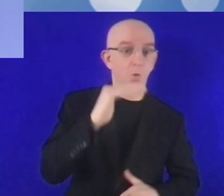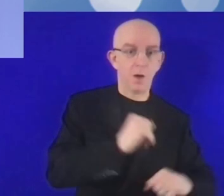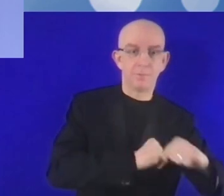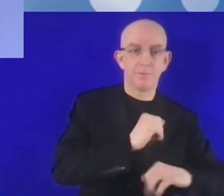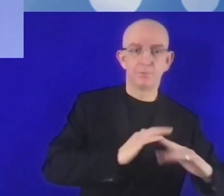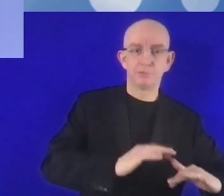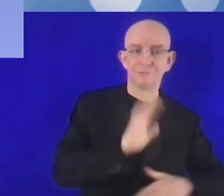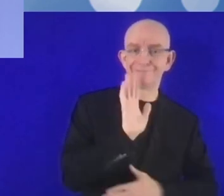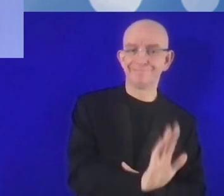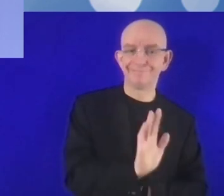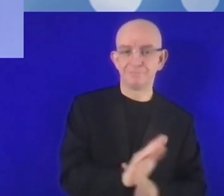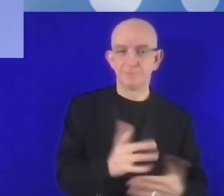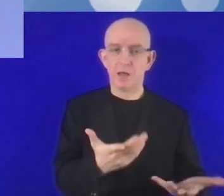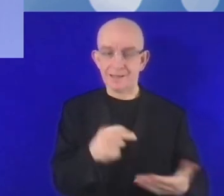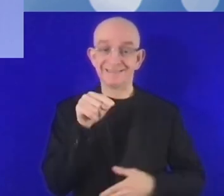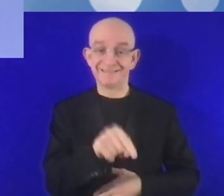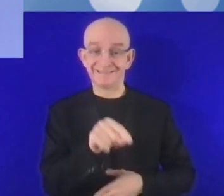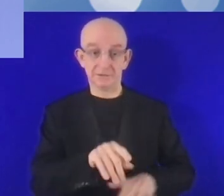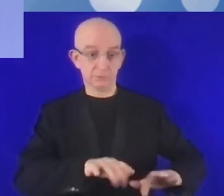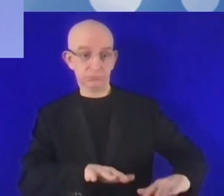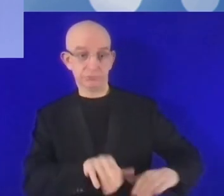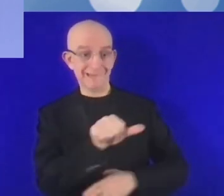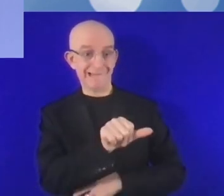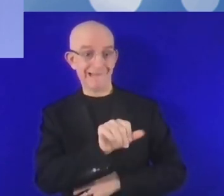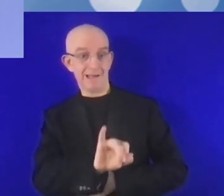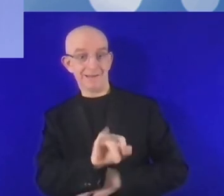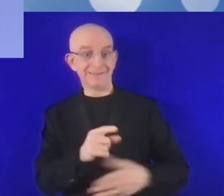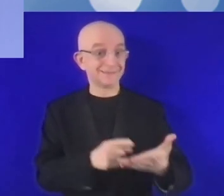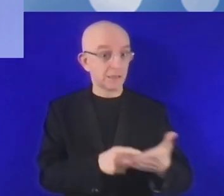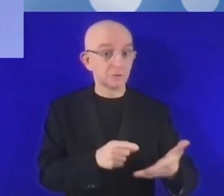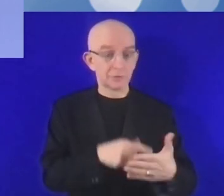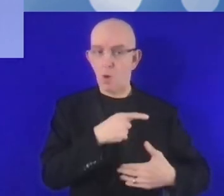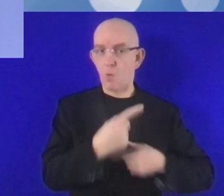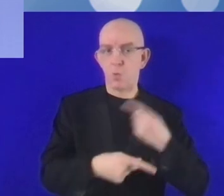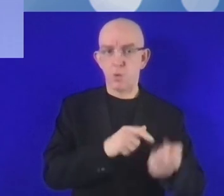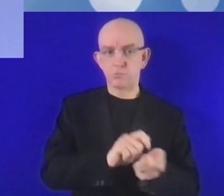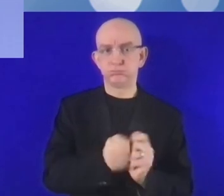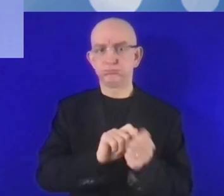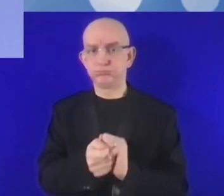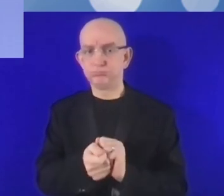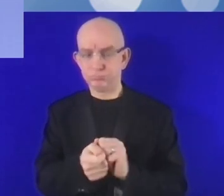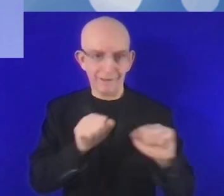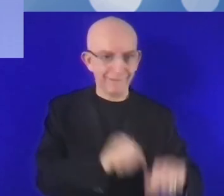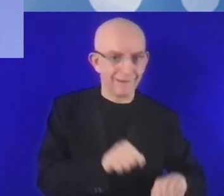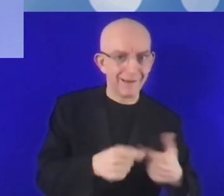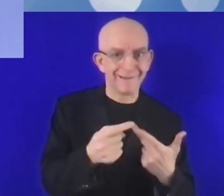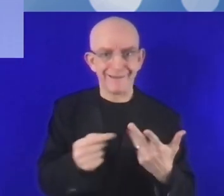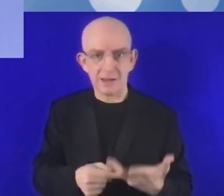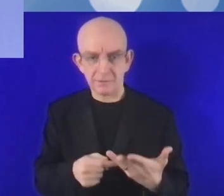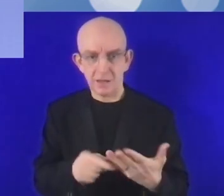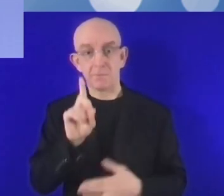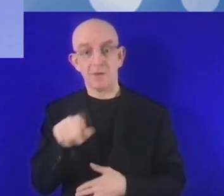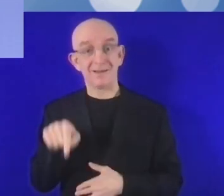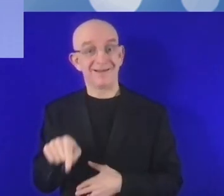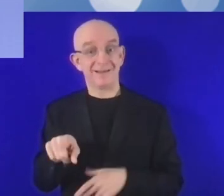普通普遍。在某些程度上，机器已经和我们已经不需要我们人了，他们可以